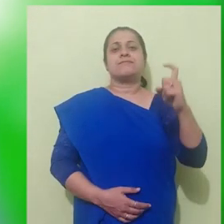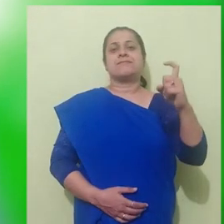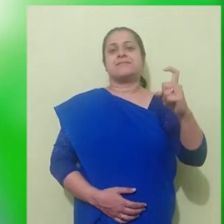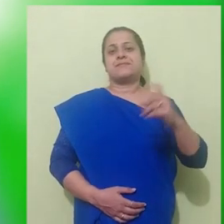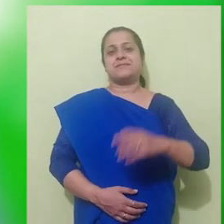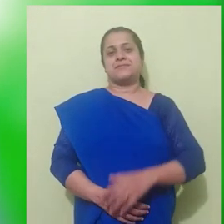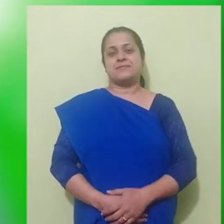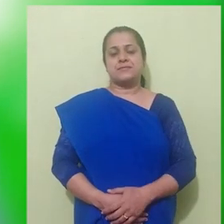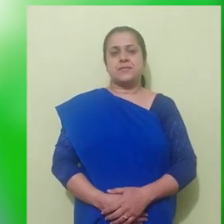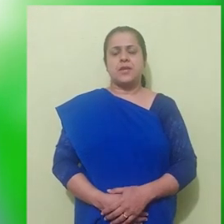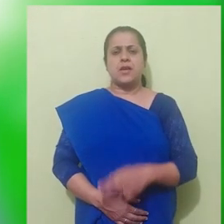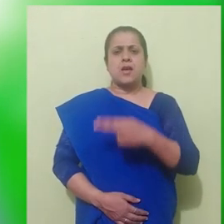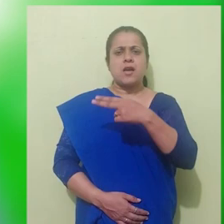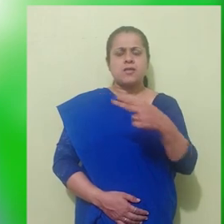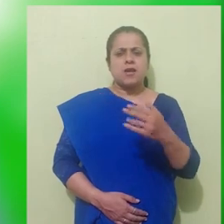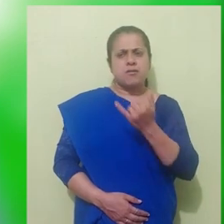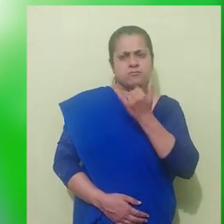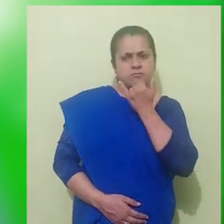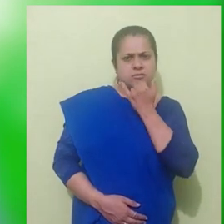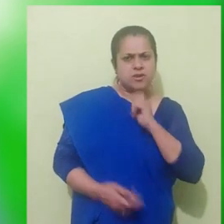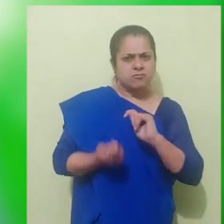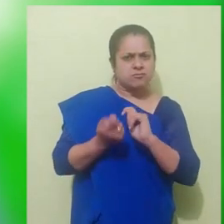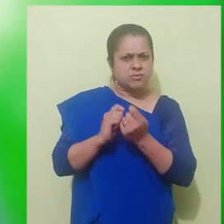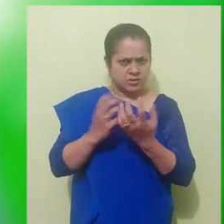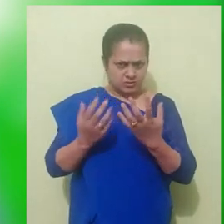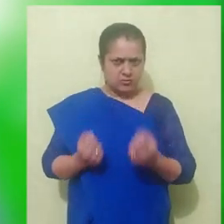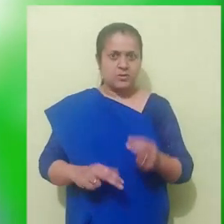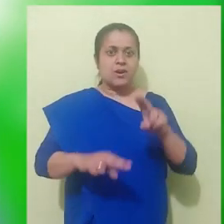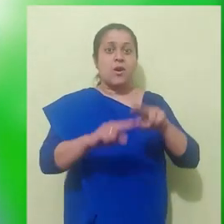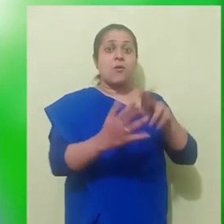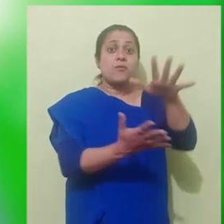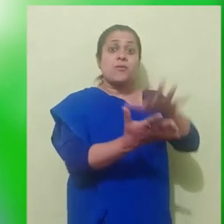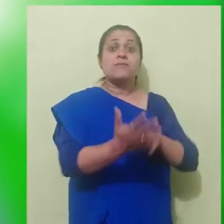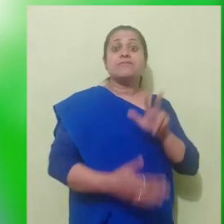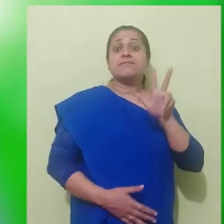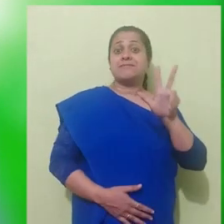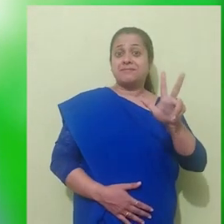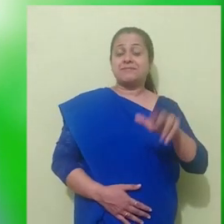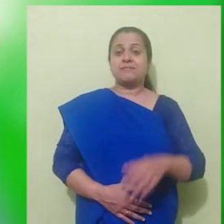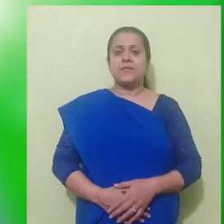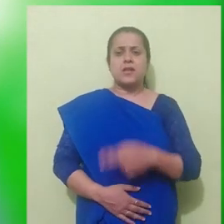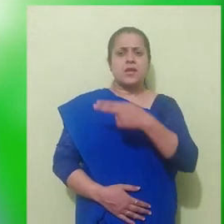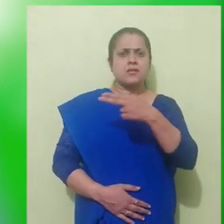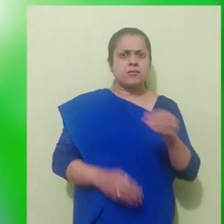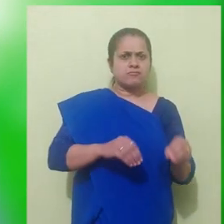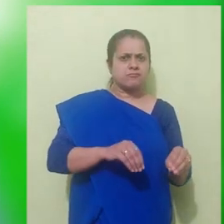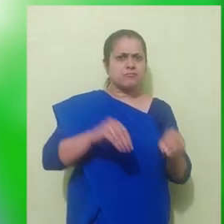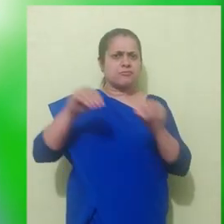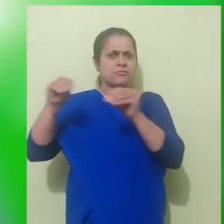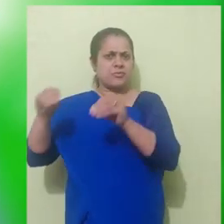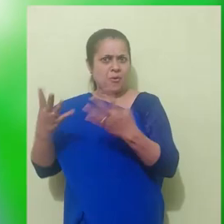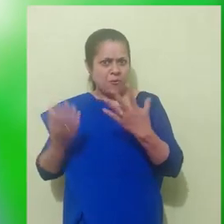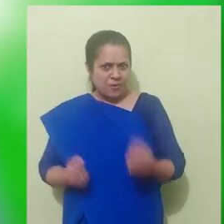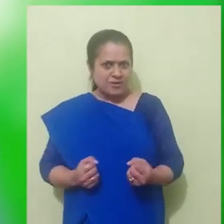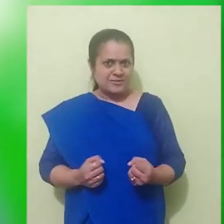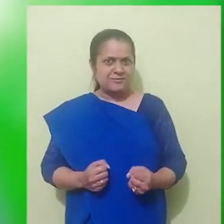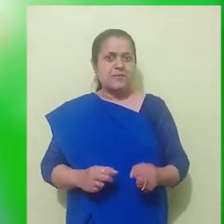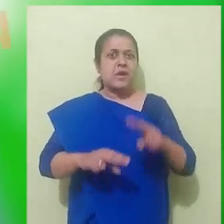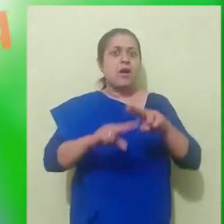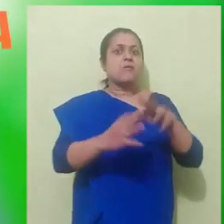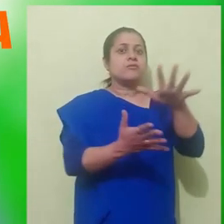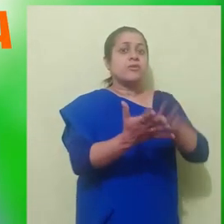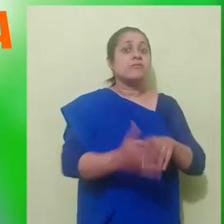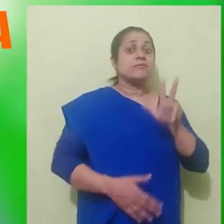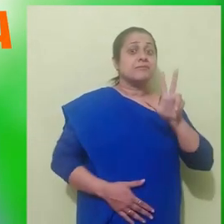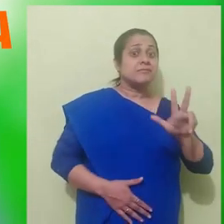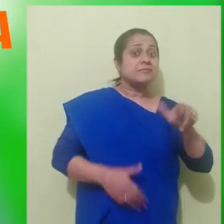ख्रामंग साल सुख लजायत नाउ जालर भॉम वरात आट आनि ट्रांसफर कर्चे जाल्यार